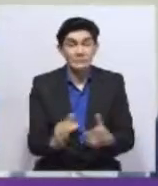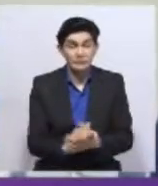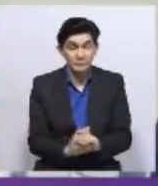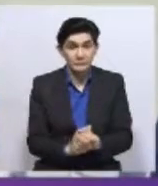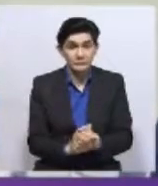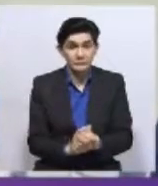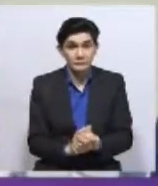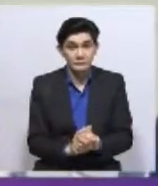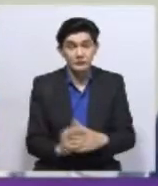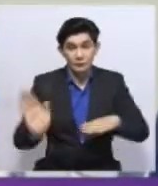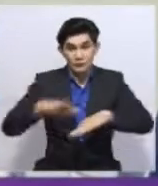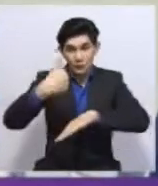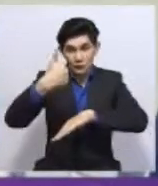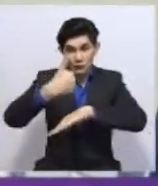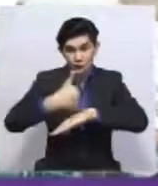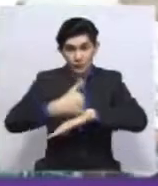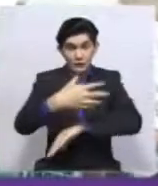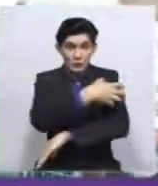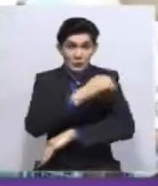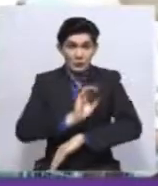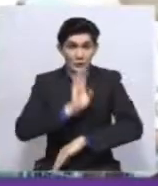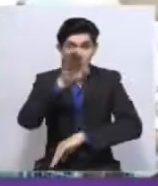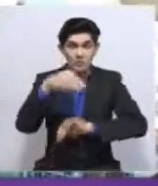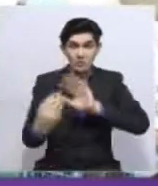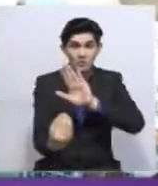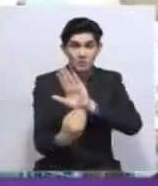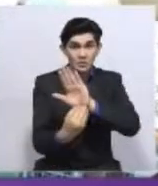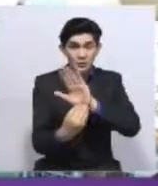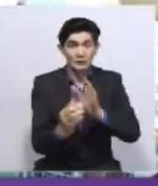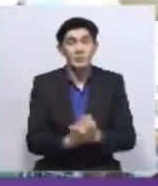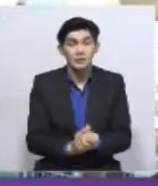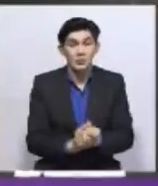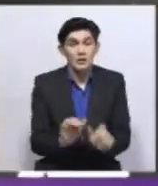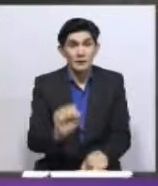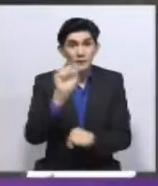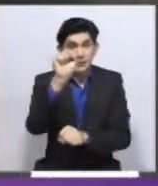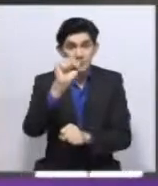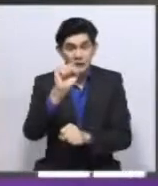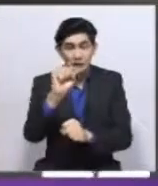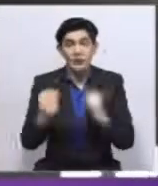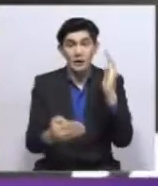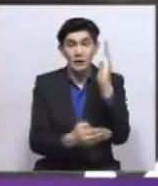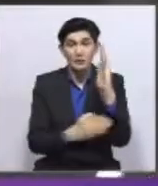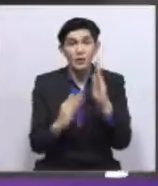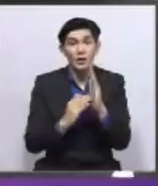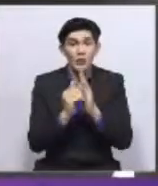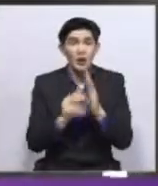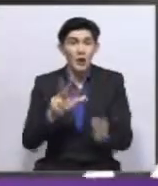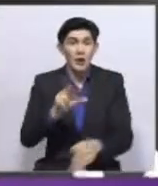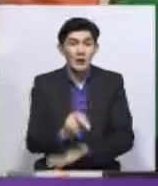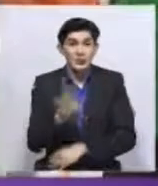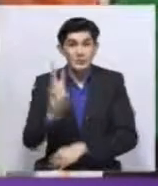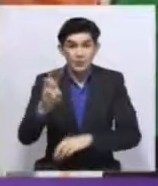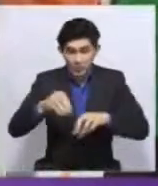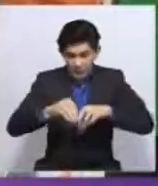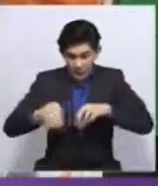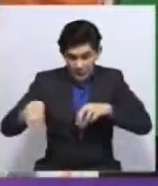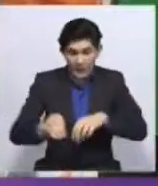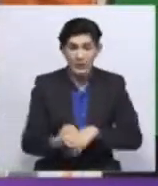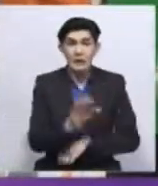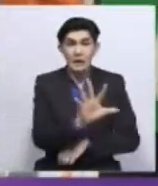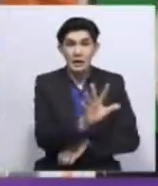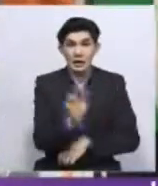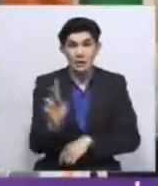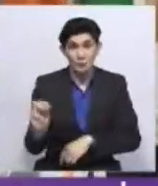พลตำรวจเอกอัศวินขวัญเมืองผู้ว่าราชการกรุงเทพมหานครได้ประกาศให้ซอยอ่อนนุช36ในระยะรัศ